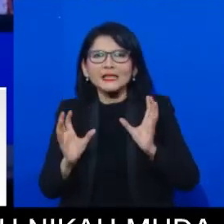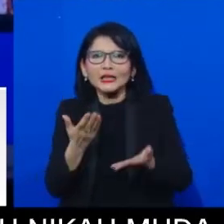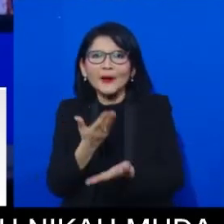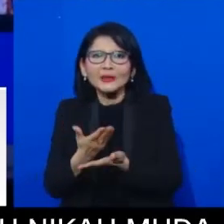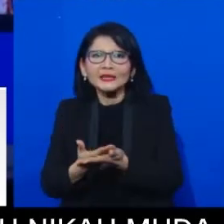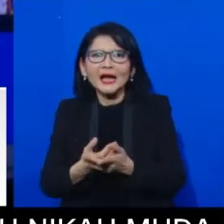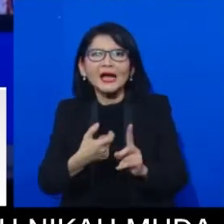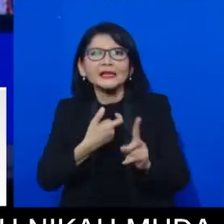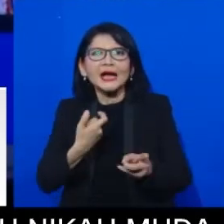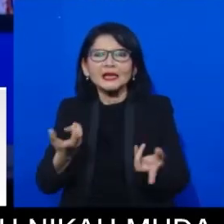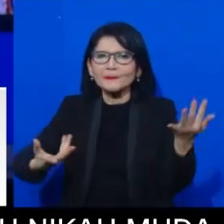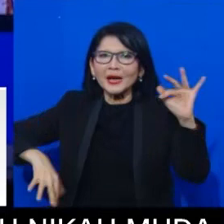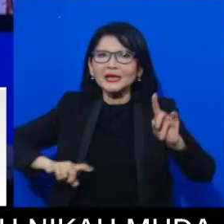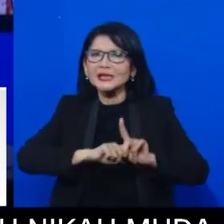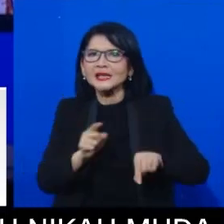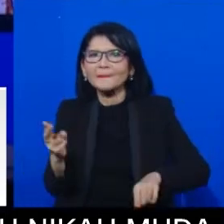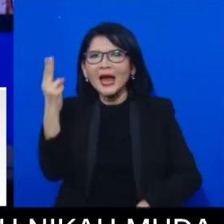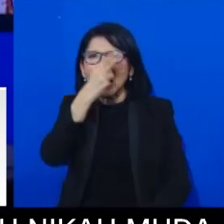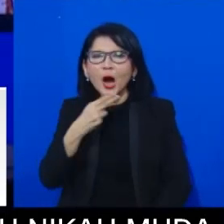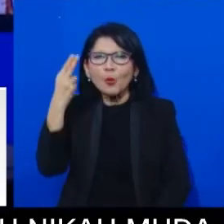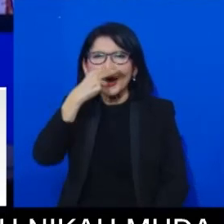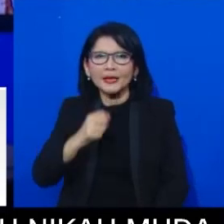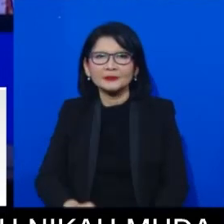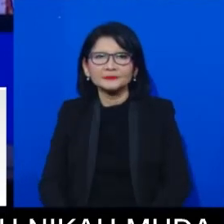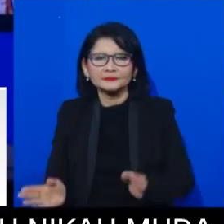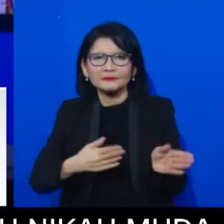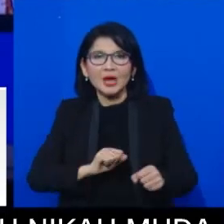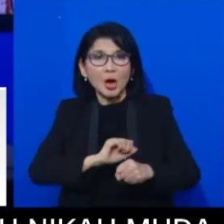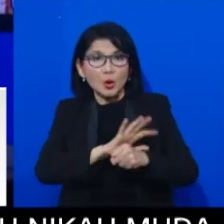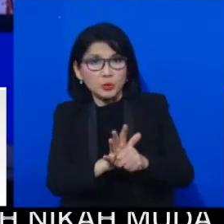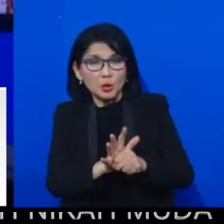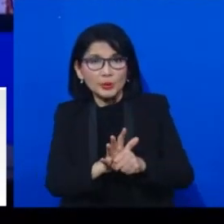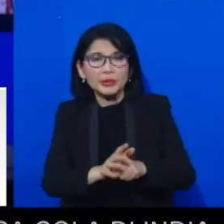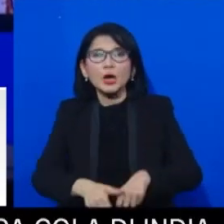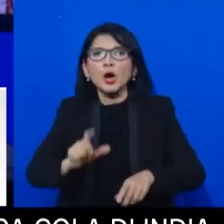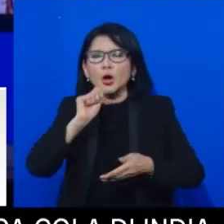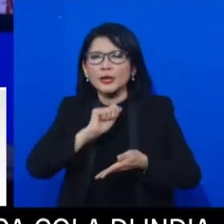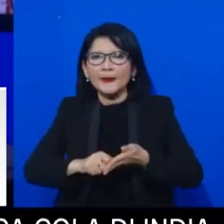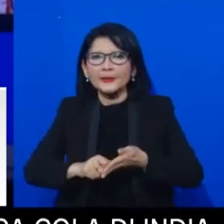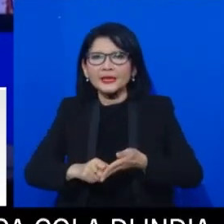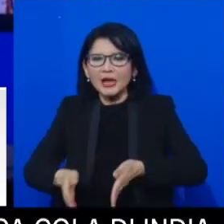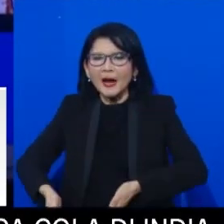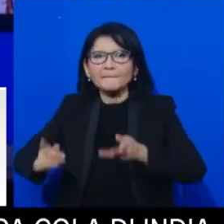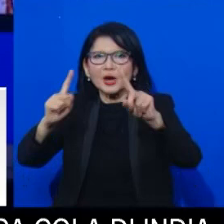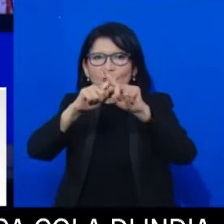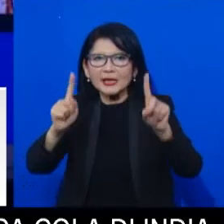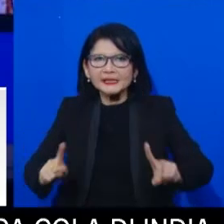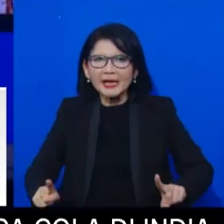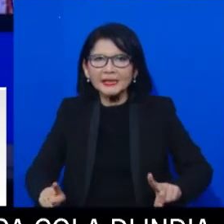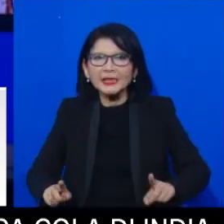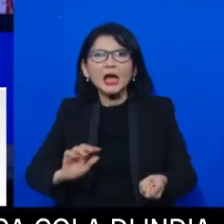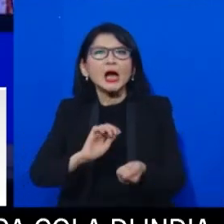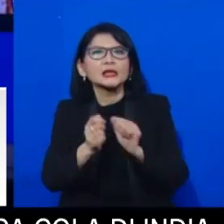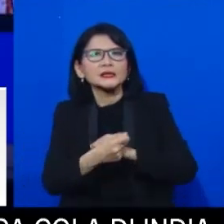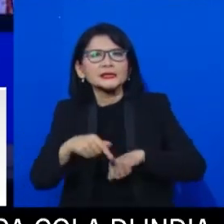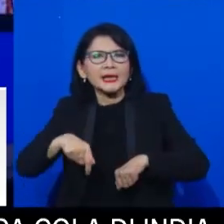Bali hingga ke Hawaii. Sementara terkena dampak pandemi, seorang pembuat pelinggi atau bangunan candi untuk Pura Banting Setir membuat